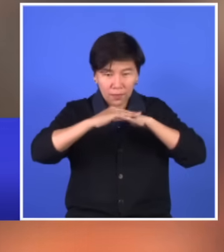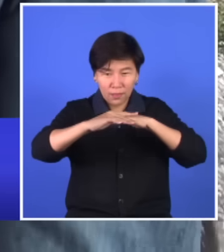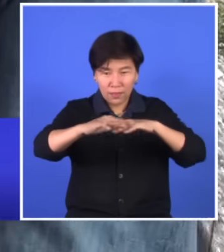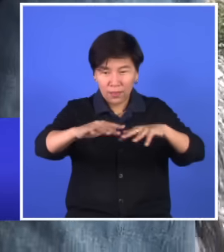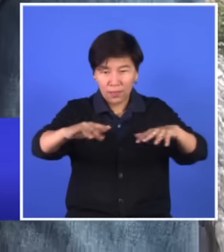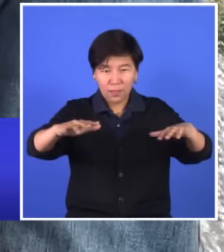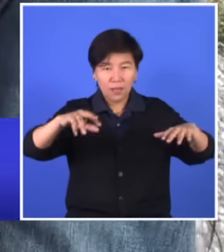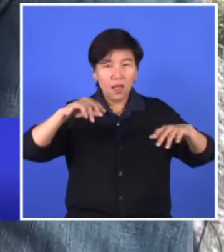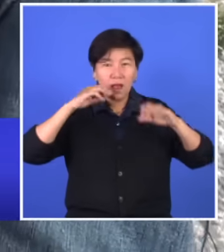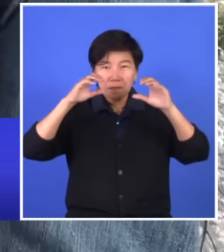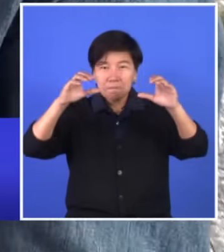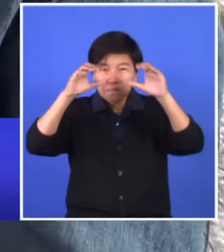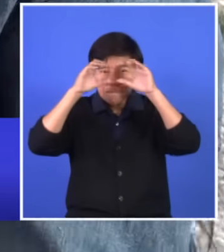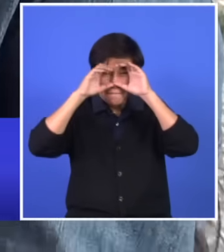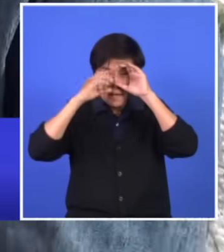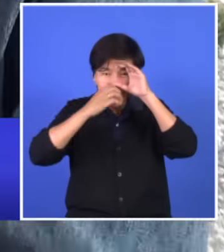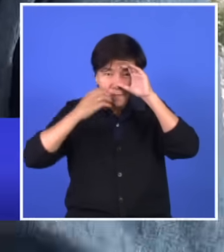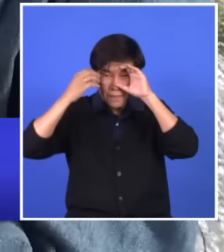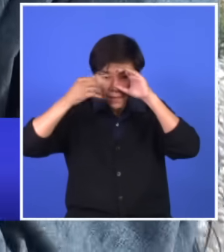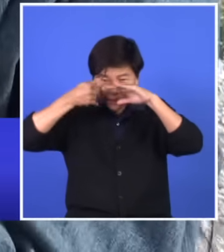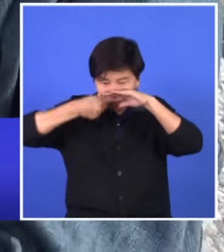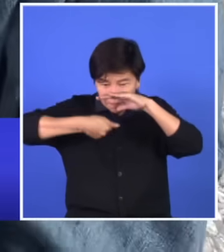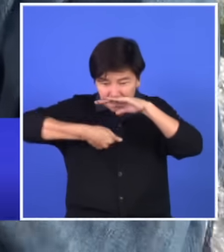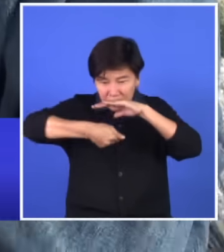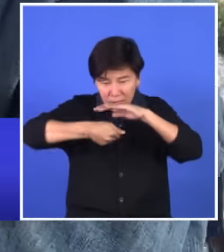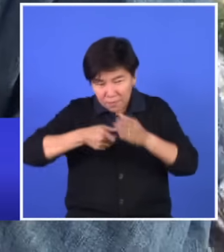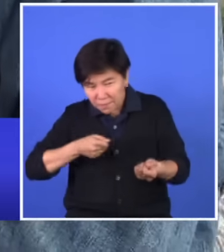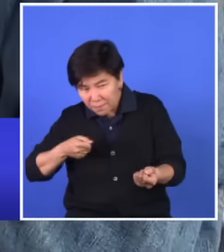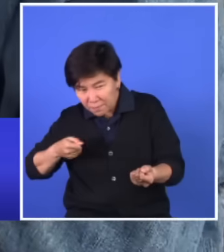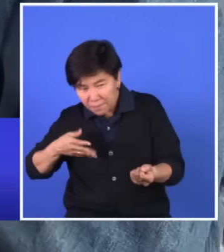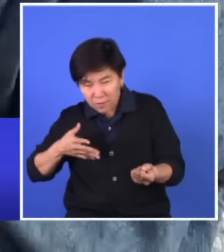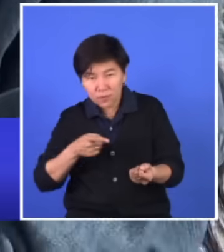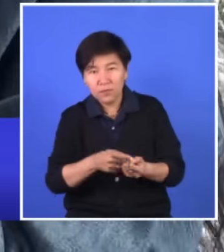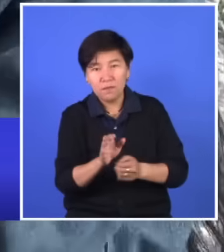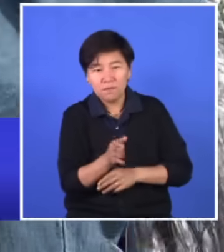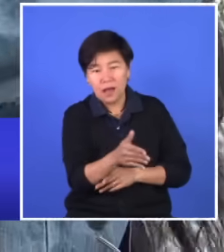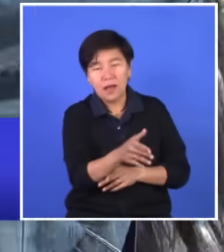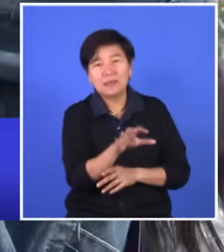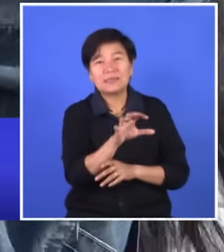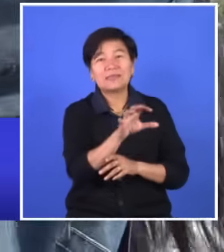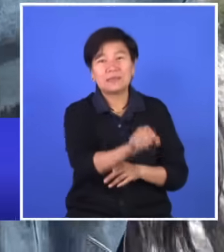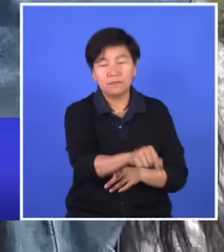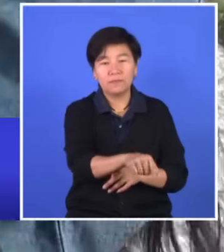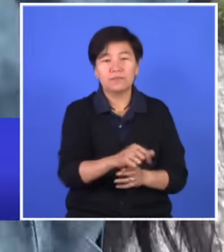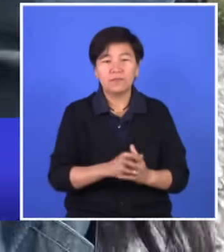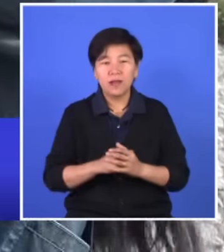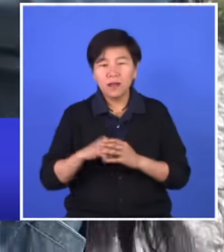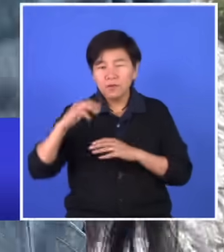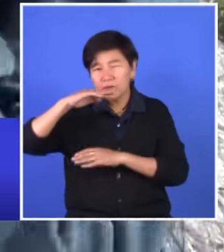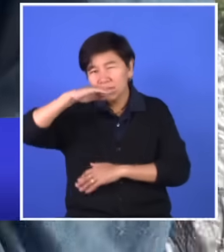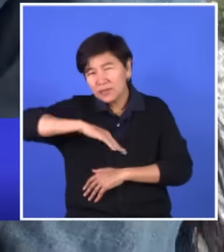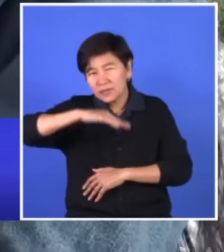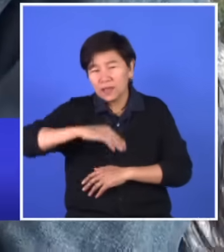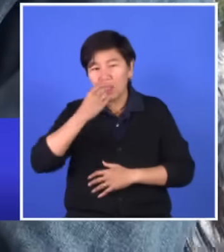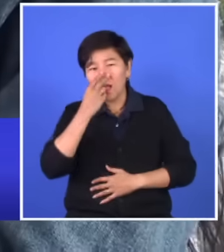สังสารกันตามปกติผู้ตายเนี่ยเขาสั่งหน้ากากดำน้ำมาจากในออนไลน์อ่ะค่ะพอสังสารทุกคนก็แยกย้ายกันเข้านอนเห็นล่ะว่าเพื่อน